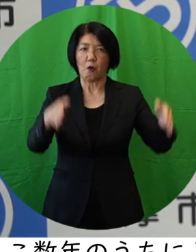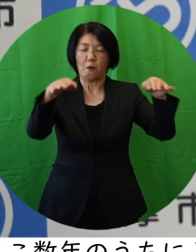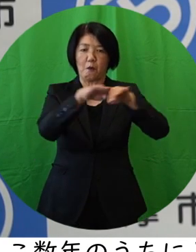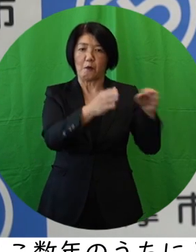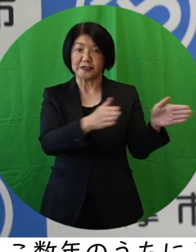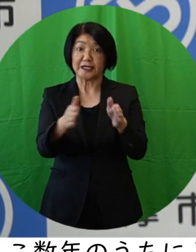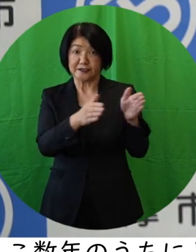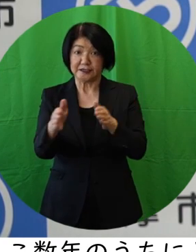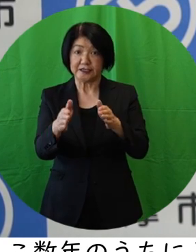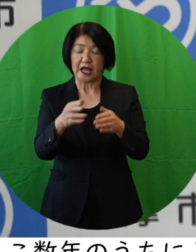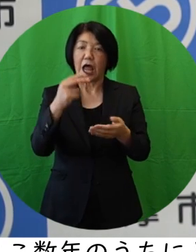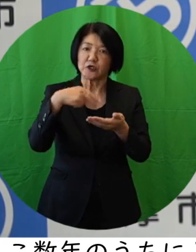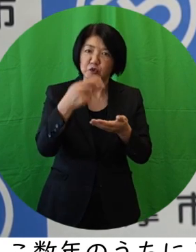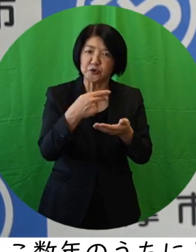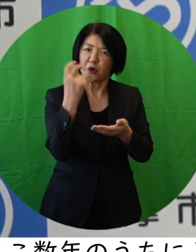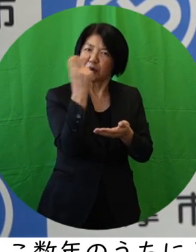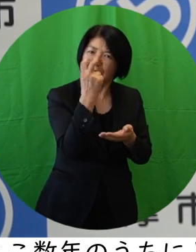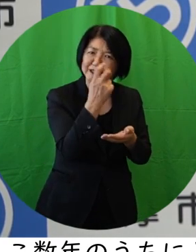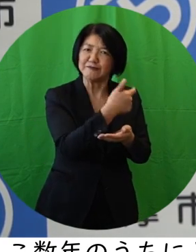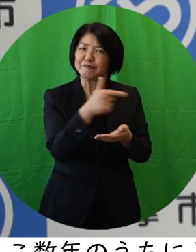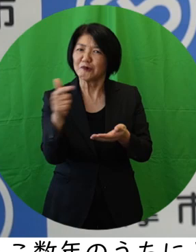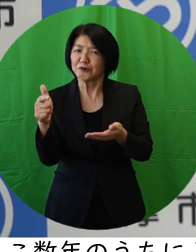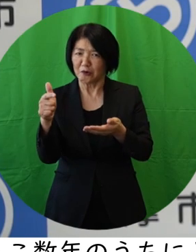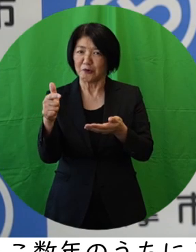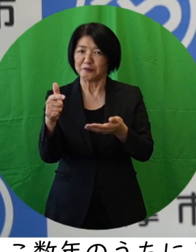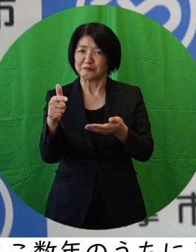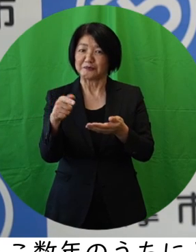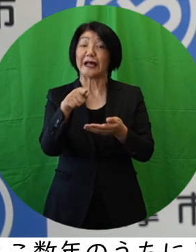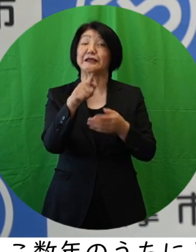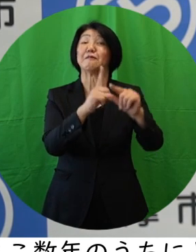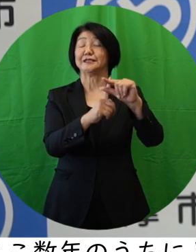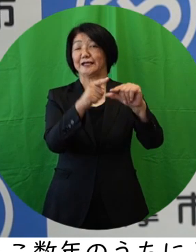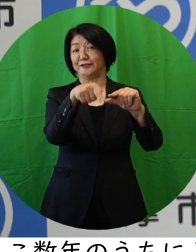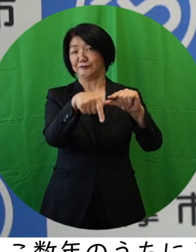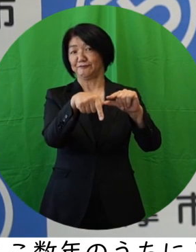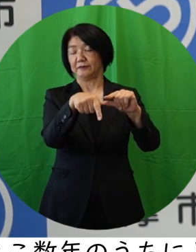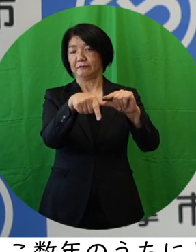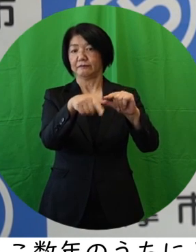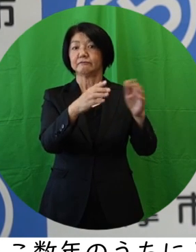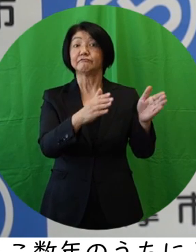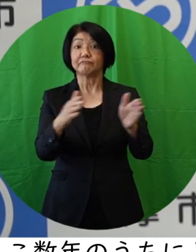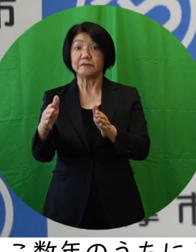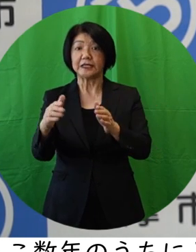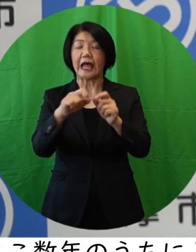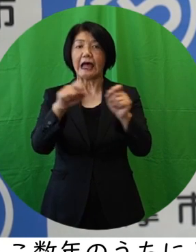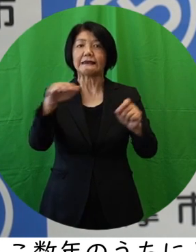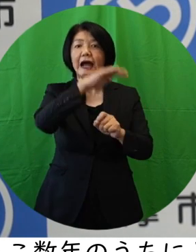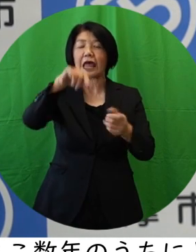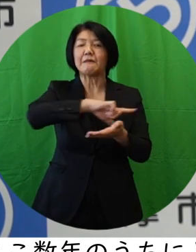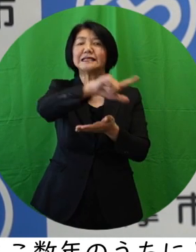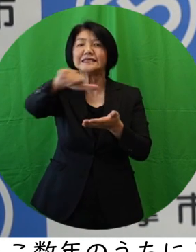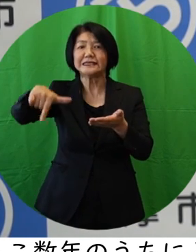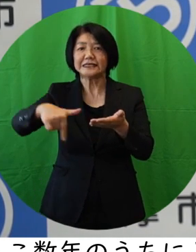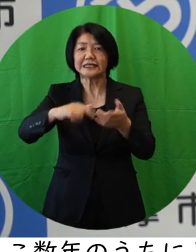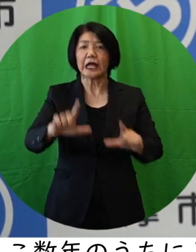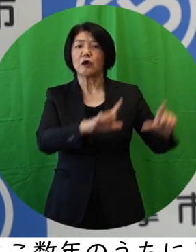行っていましたまた長山地域に居住する外国人に対する避難所